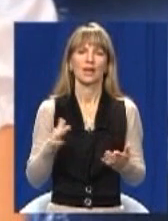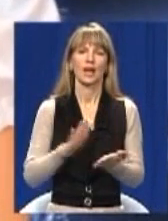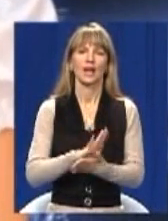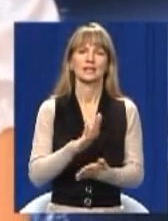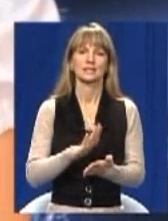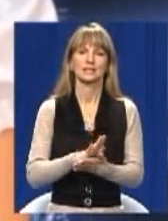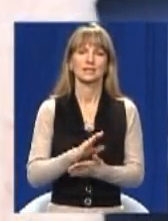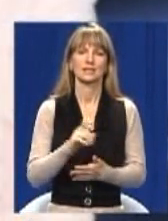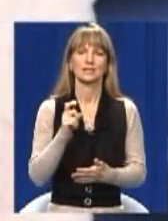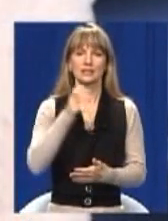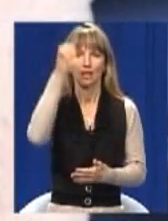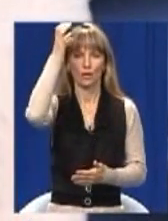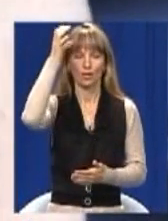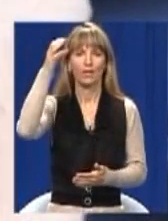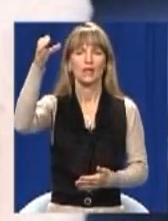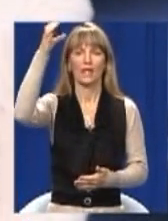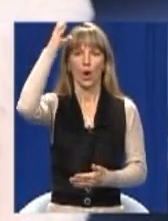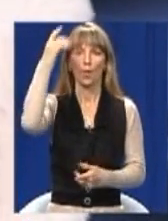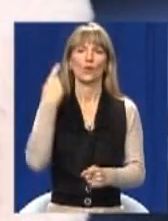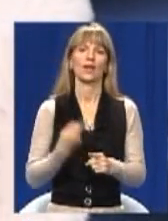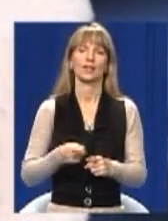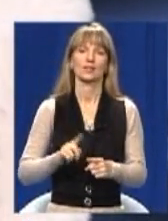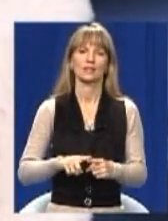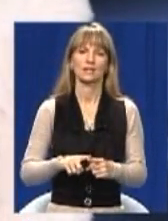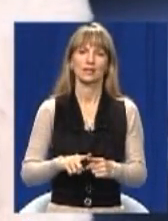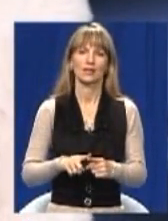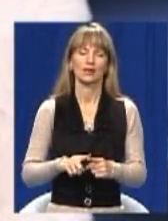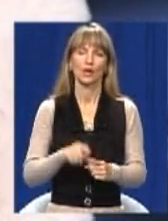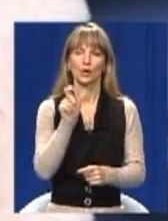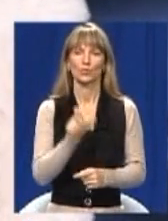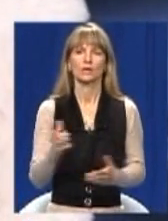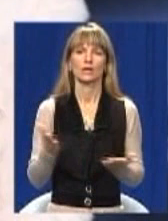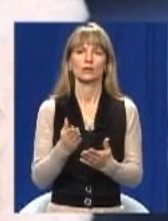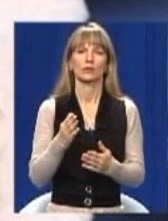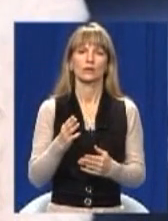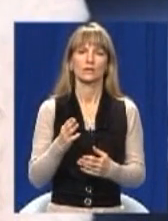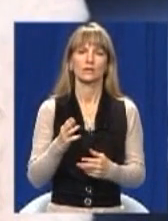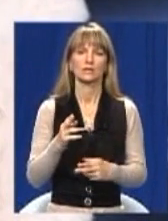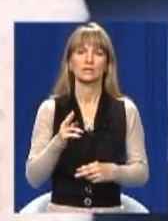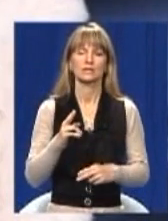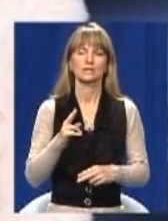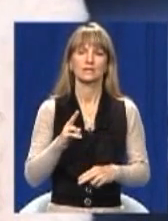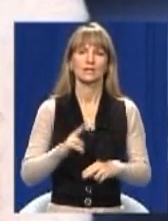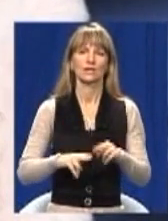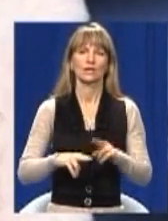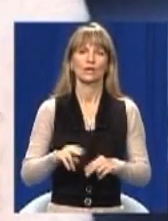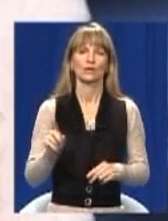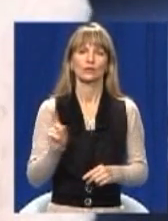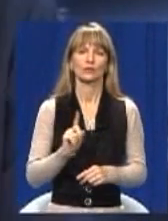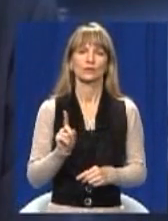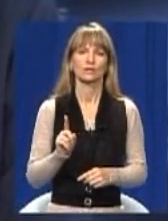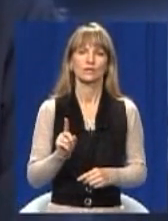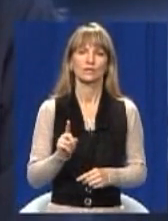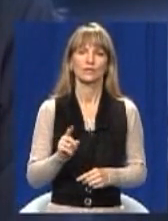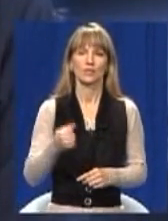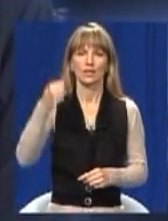газеты с науками. Наука – это люди, которые конструируют что-то, они очень